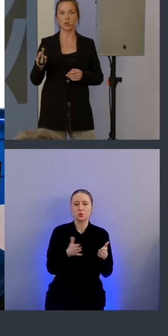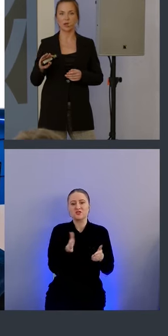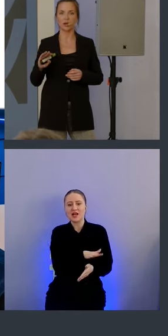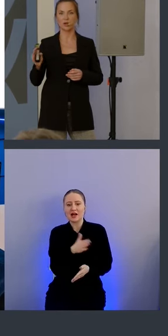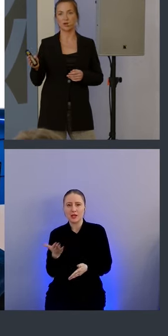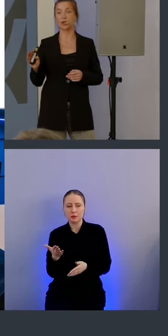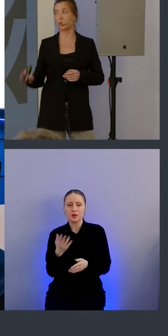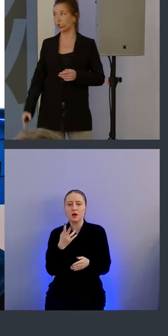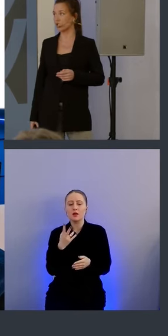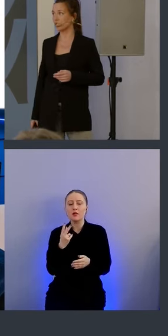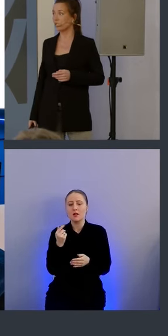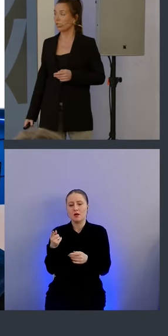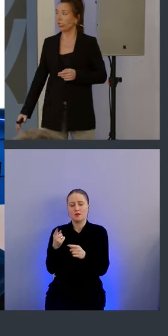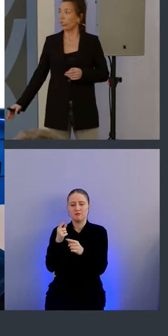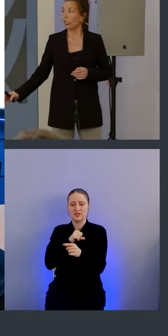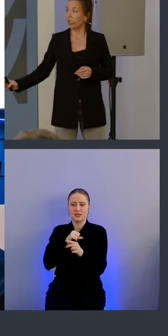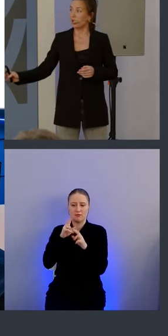на усмотрение разработчика.